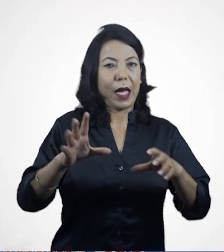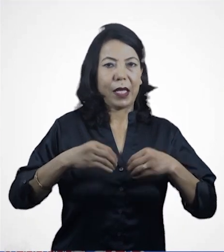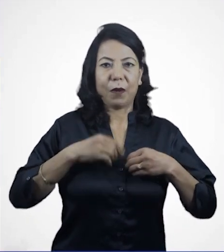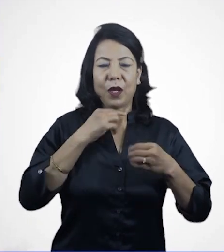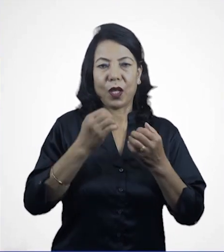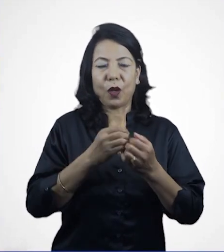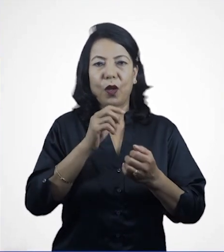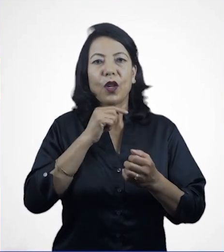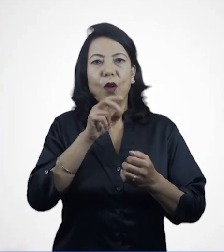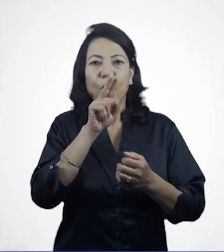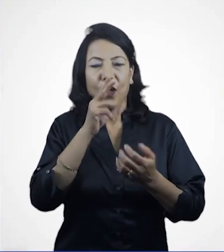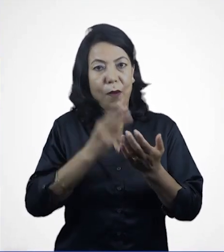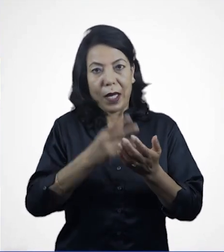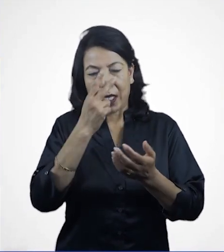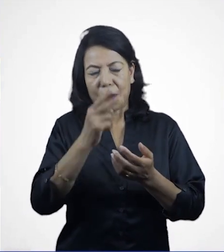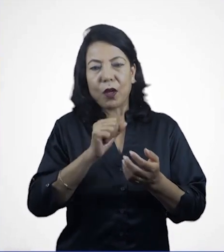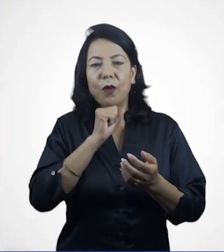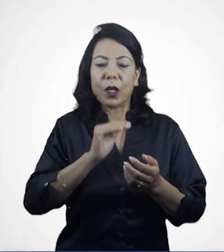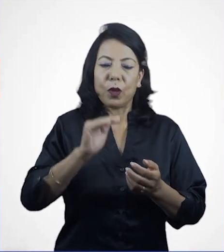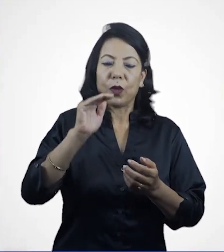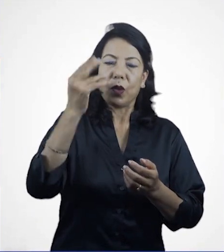और जो गरेता है।